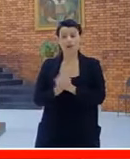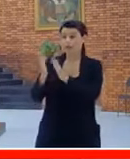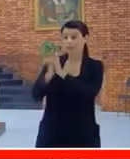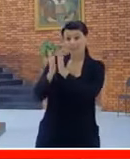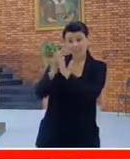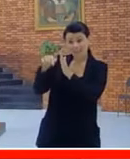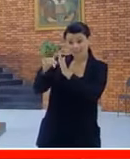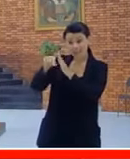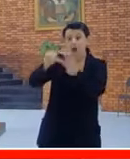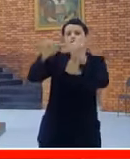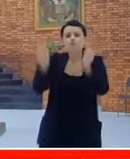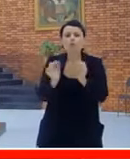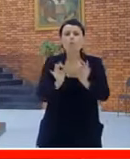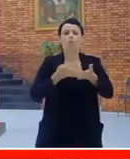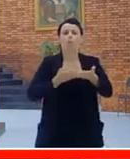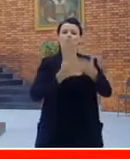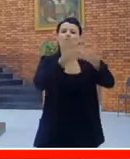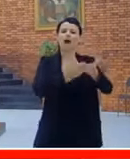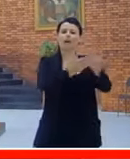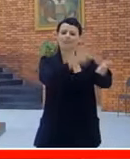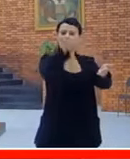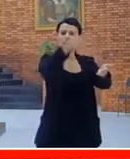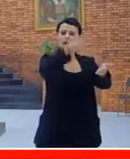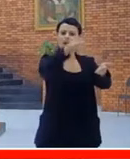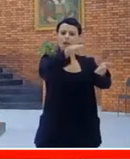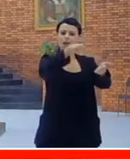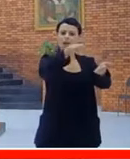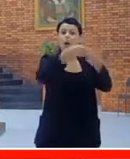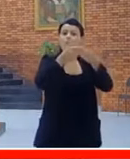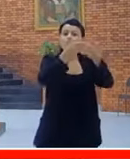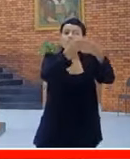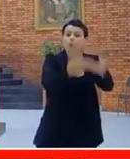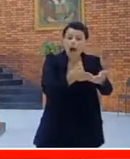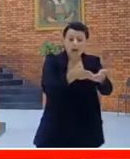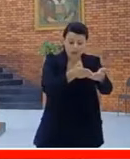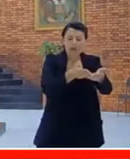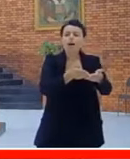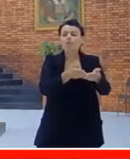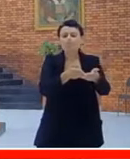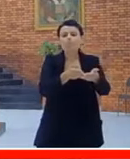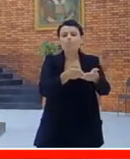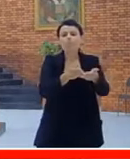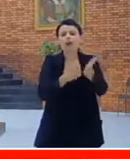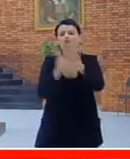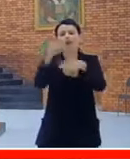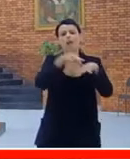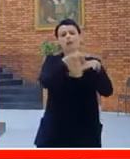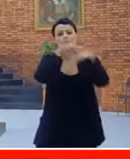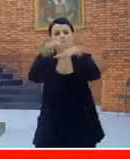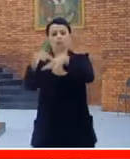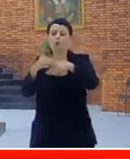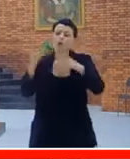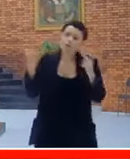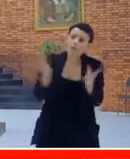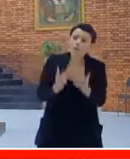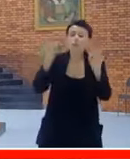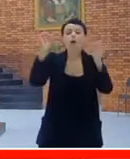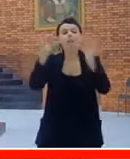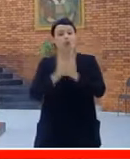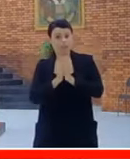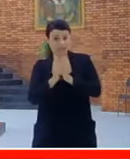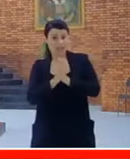la barca della Chiesa, che è chiamata a portarci a Gesù. È vero a volte che questa barca, che è la